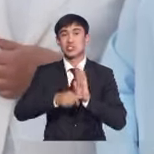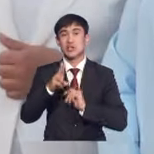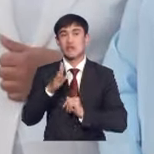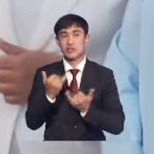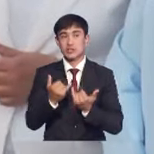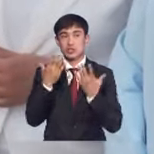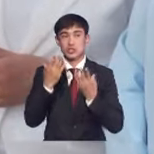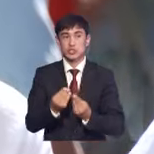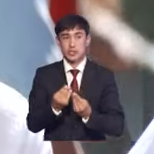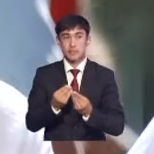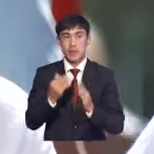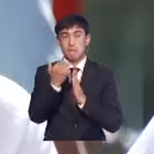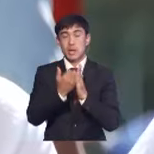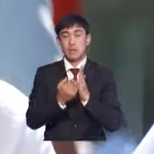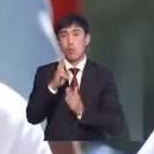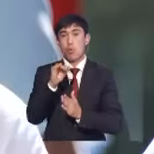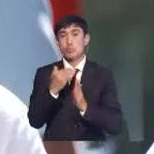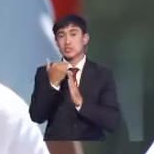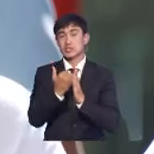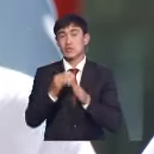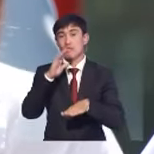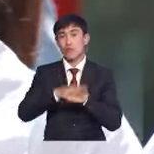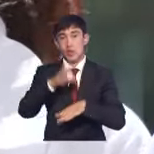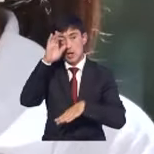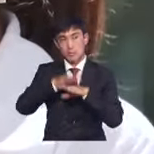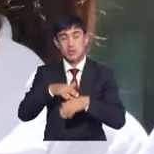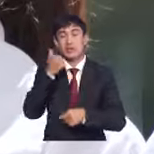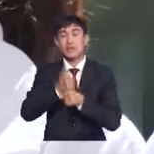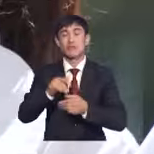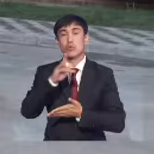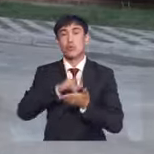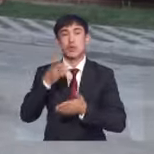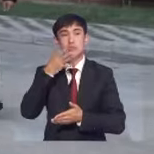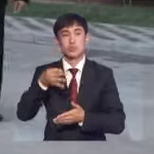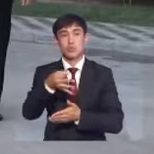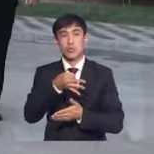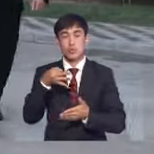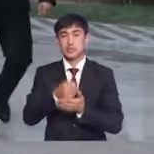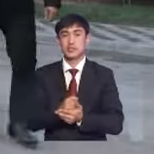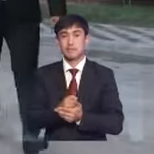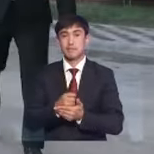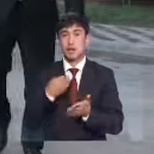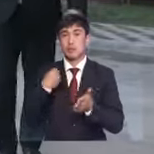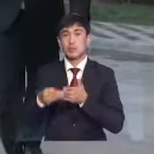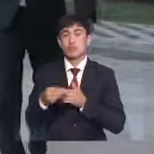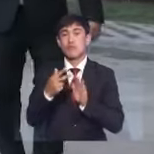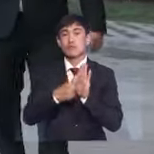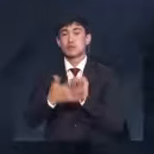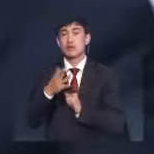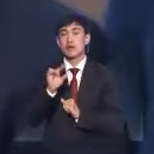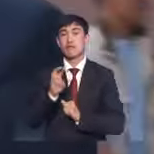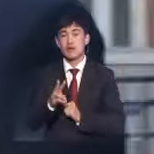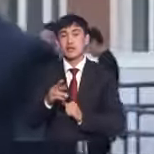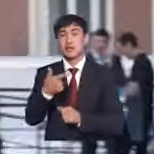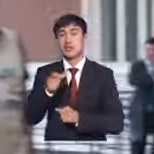на сегодняшний день в рамках программы коммунального жилищного фонда акиматом главного города Алматинской области приобретено 85 квартир